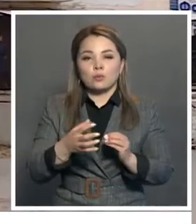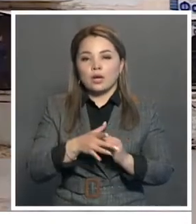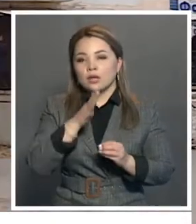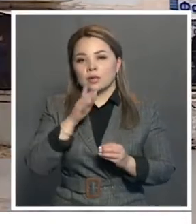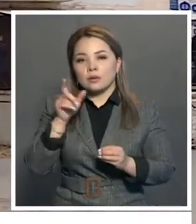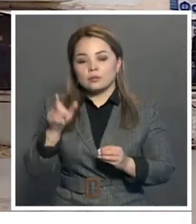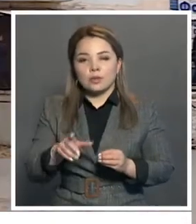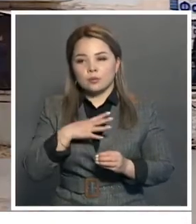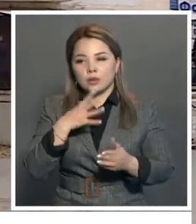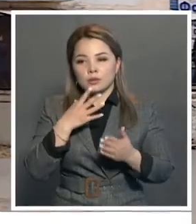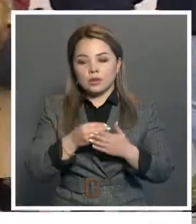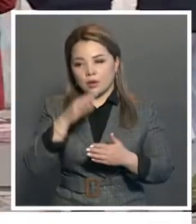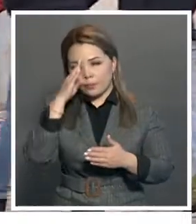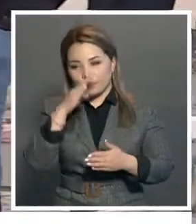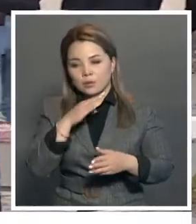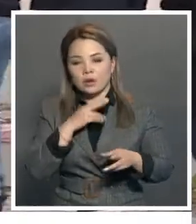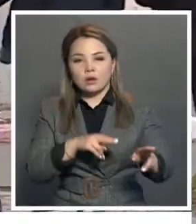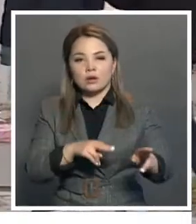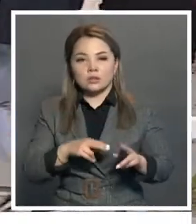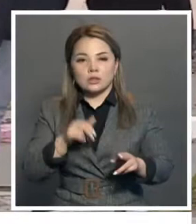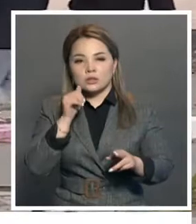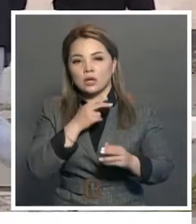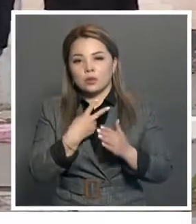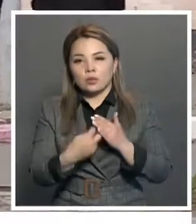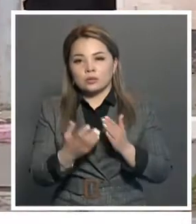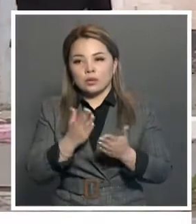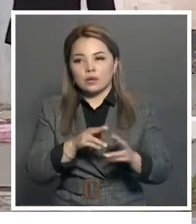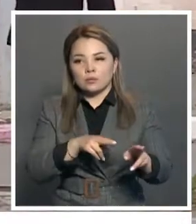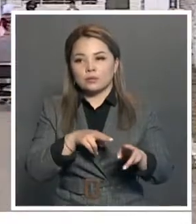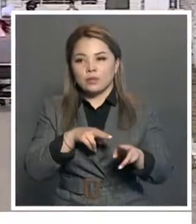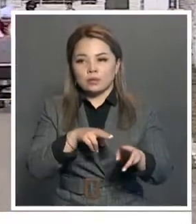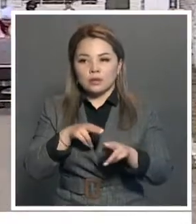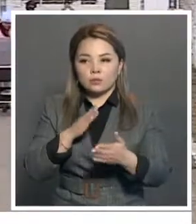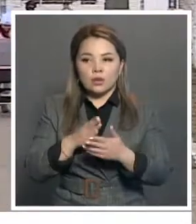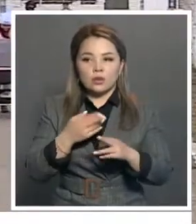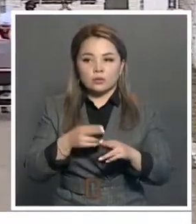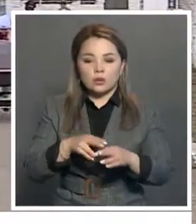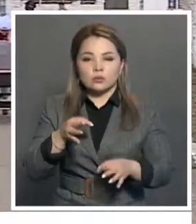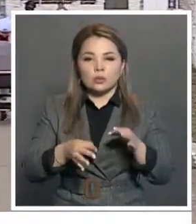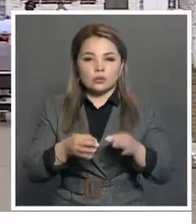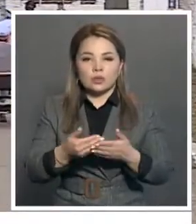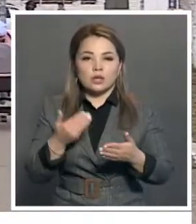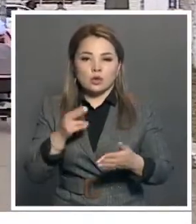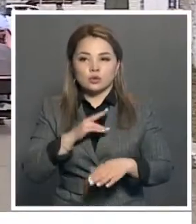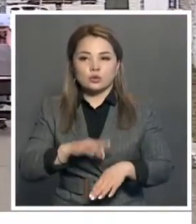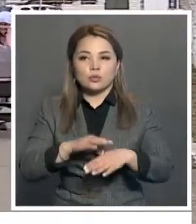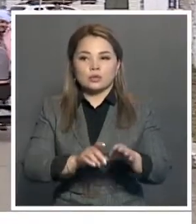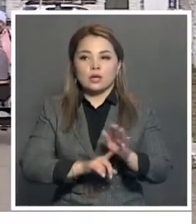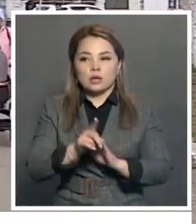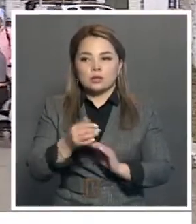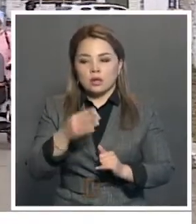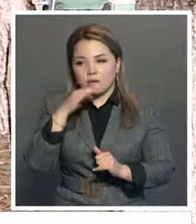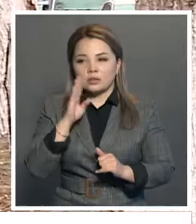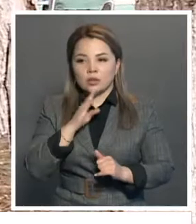өспірім әкесінің пневматикалық мылтығын алып жасырынып отырып оқ атқан. Осы оқиға бойынша сотқа дейінгі тергеу басталды. Ата-анасының үстінен